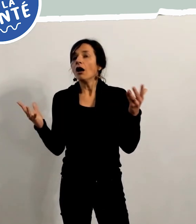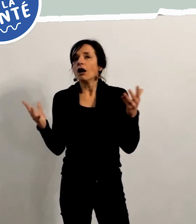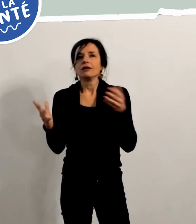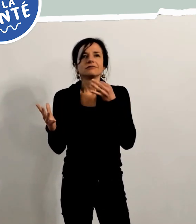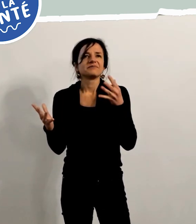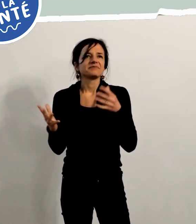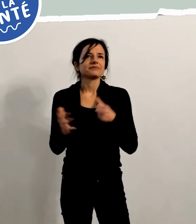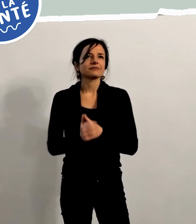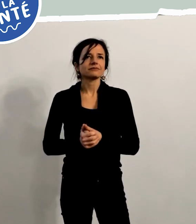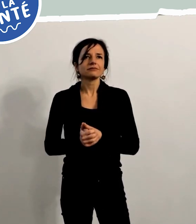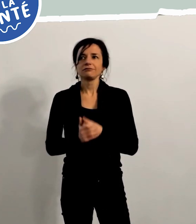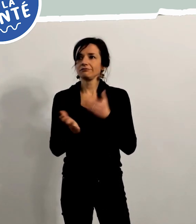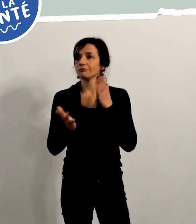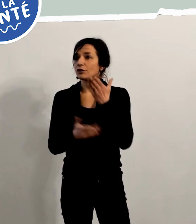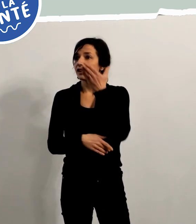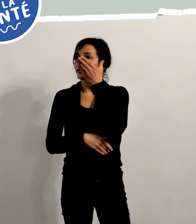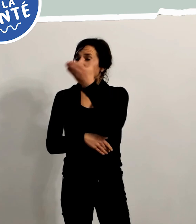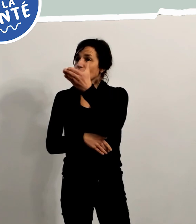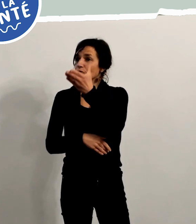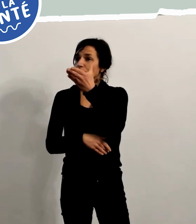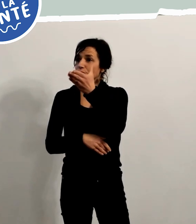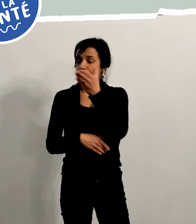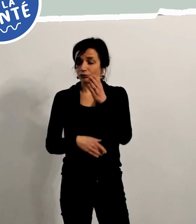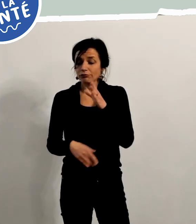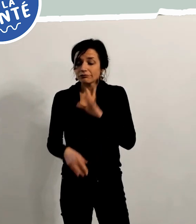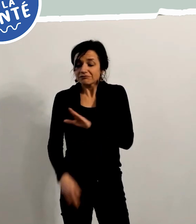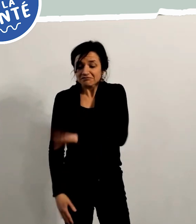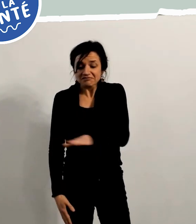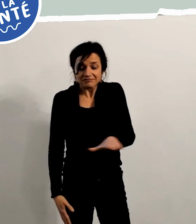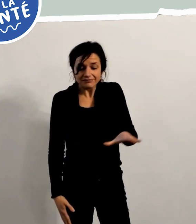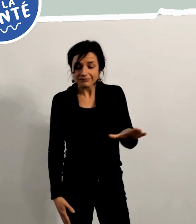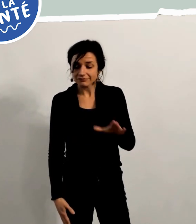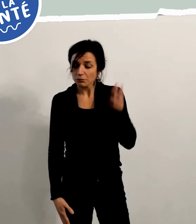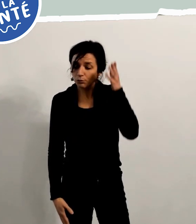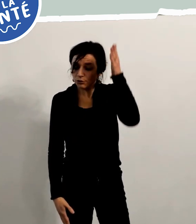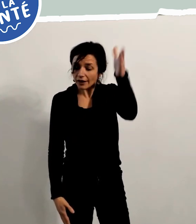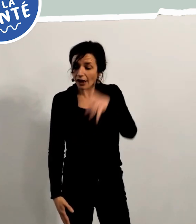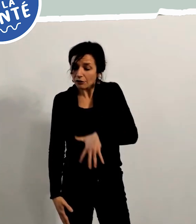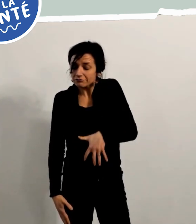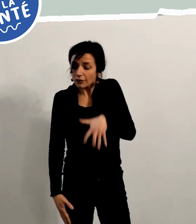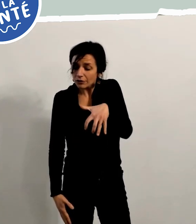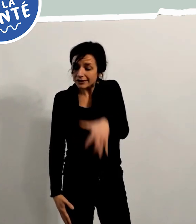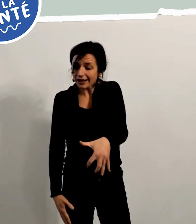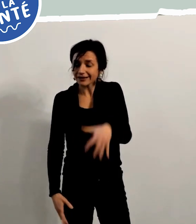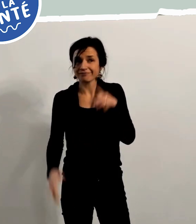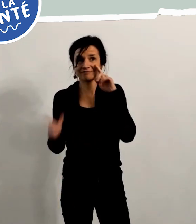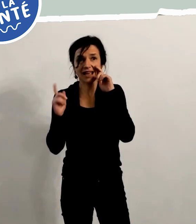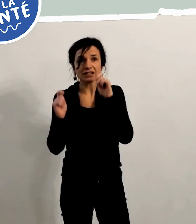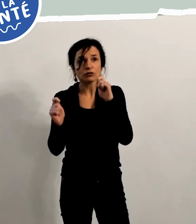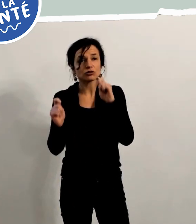Il faut dire à vos petites filles que lorsqu'elles vont avoir un projet de grossesse, qu'elles fassent attention